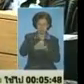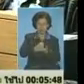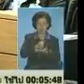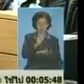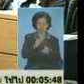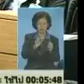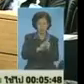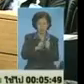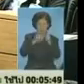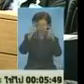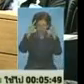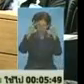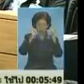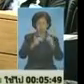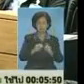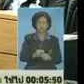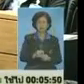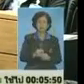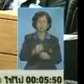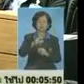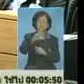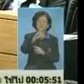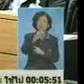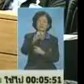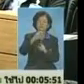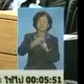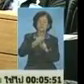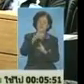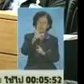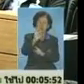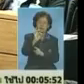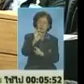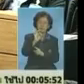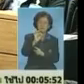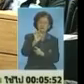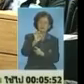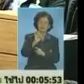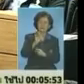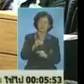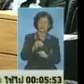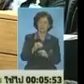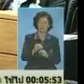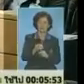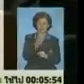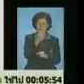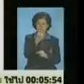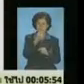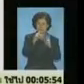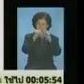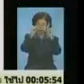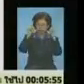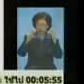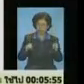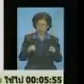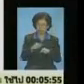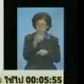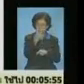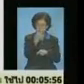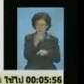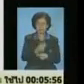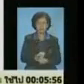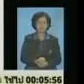ายปรากฏว่าวันที่30กันยายนครับท่านประธานขอขึ้นชาร์ตเลยครับหน้าแรกให้ท่านเฉลิมได้เห็นชัดๆน